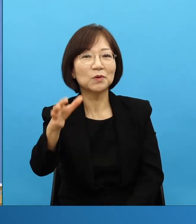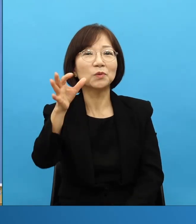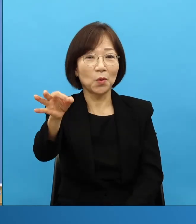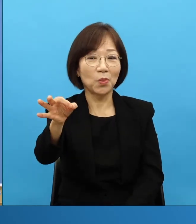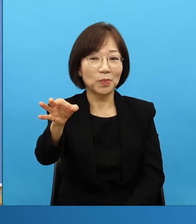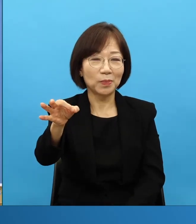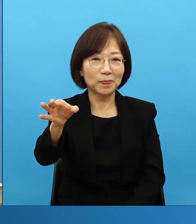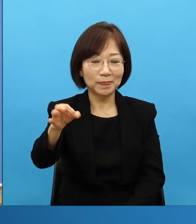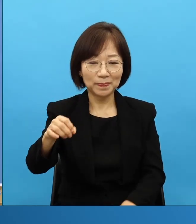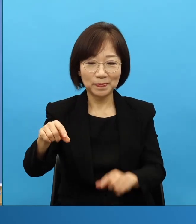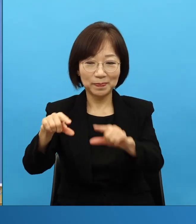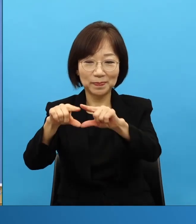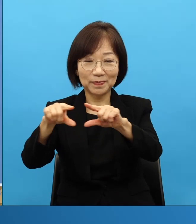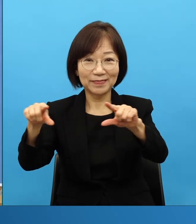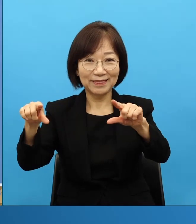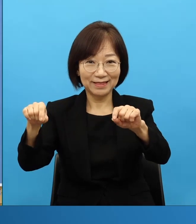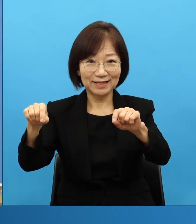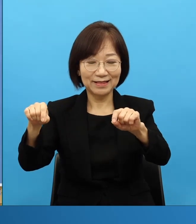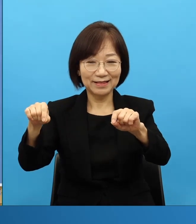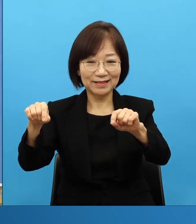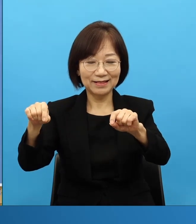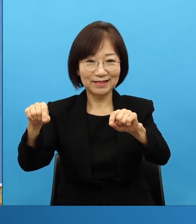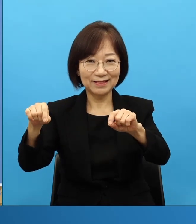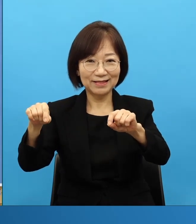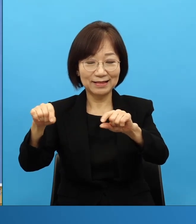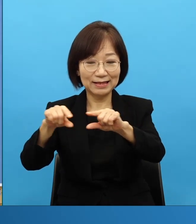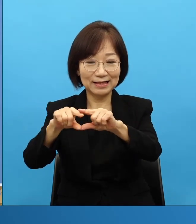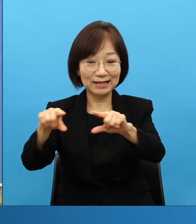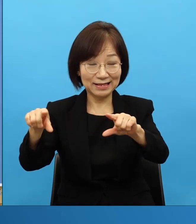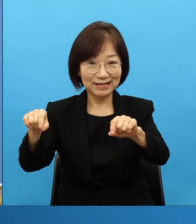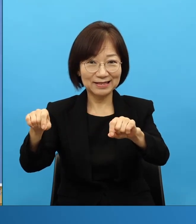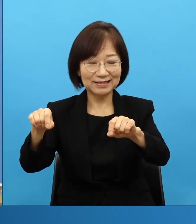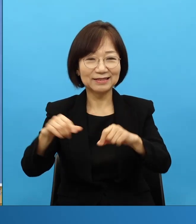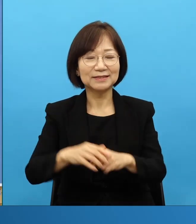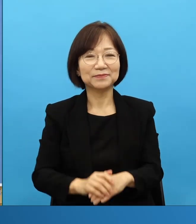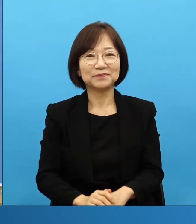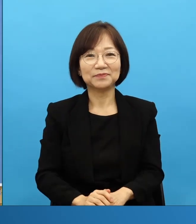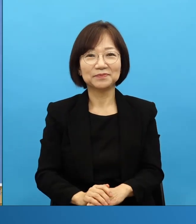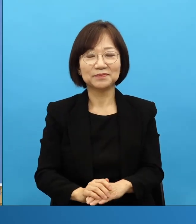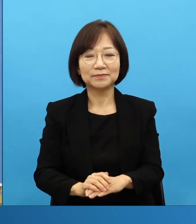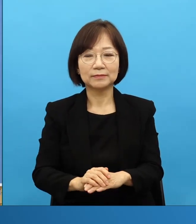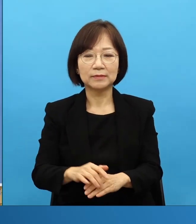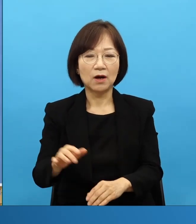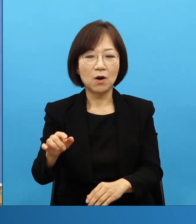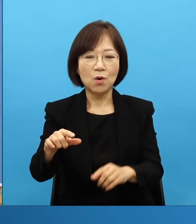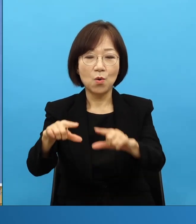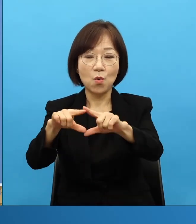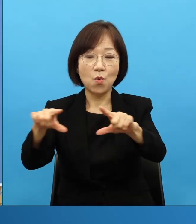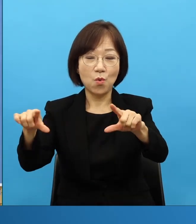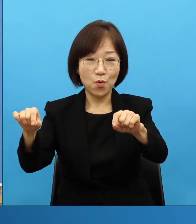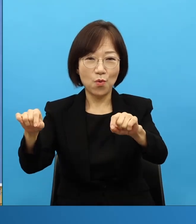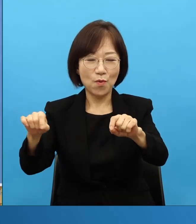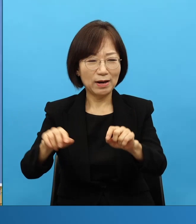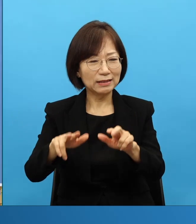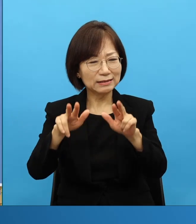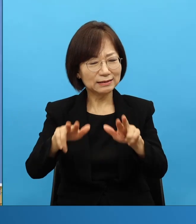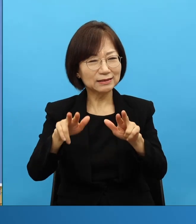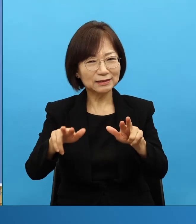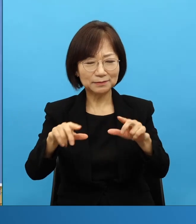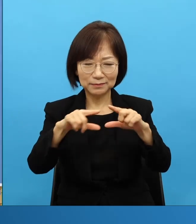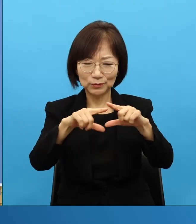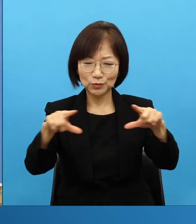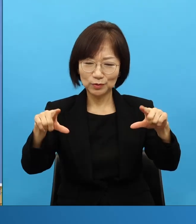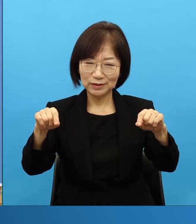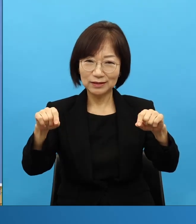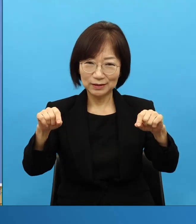한 장짜리인데 지금은 돈 크기가 똑같아. 옛날에는 그 좀 돈이 크기가 달랐어요. 이렇게요. And I remember picking up a